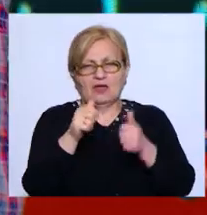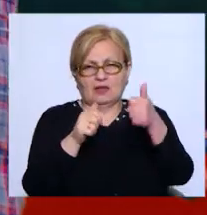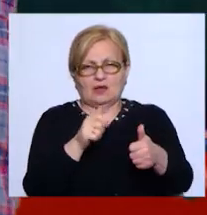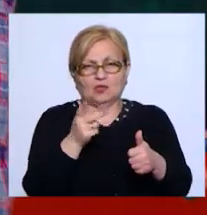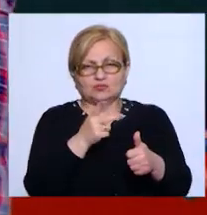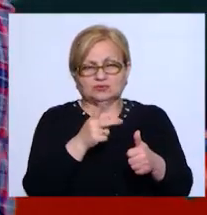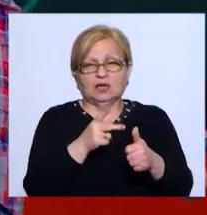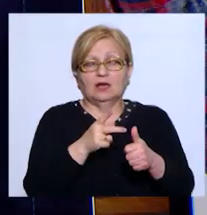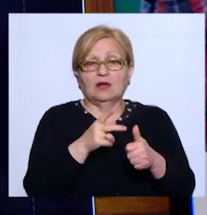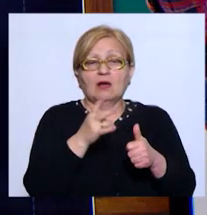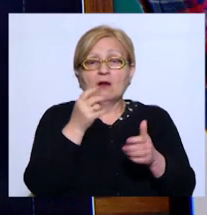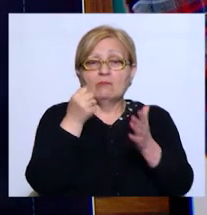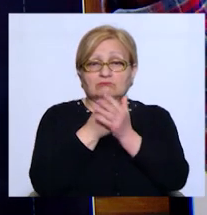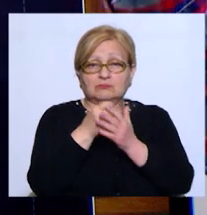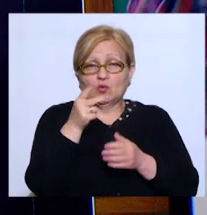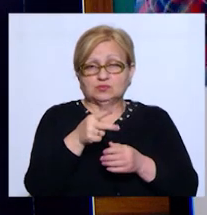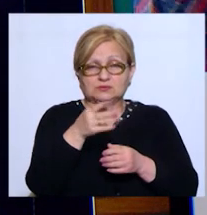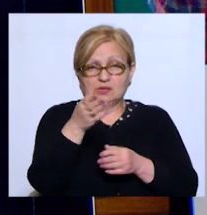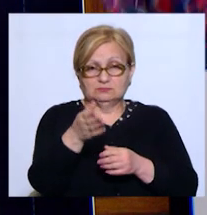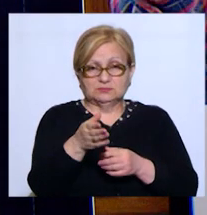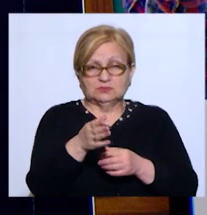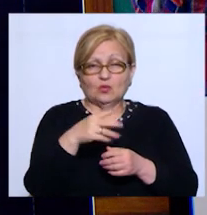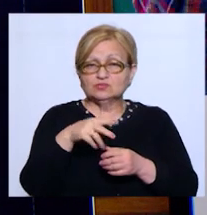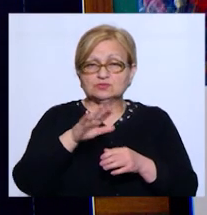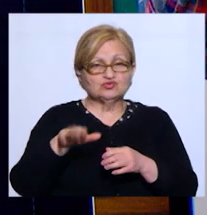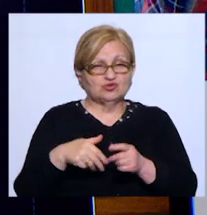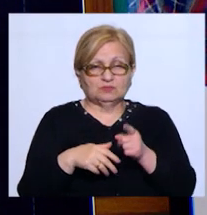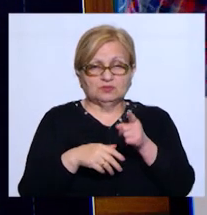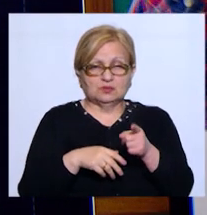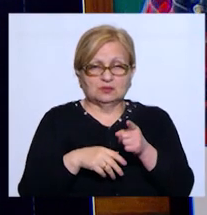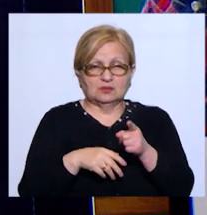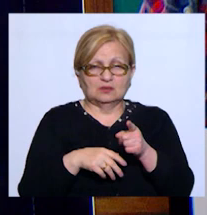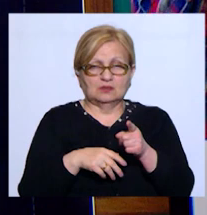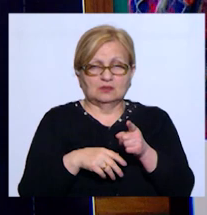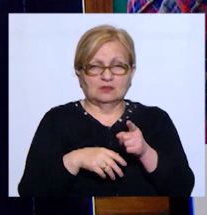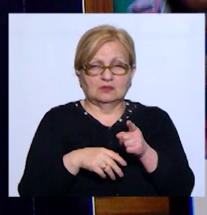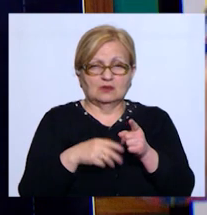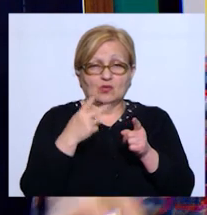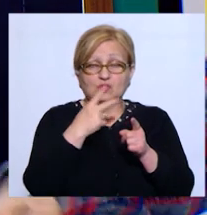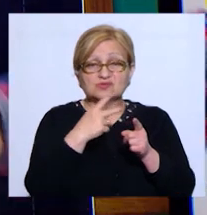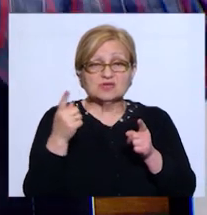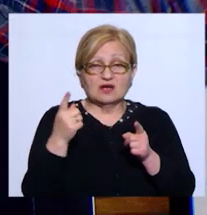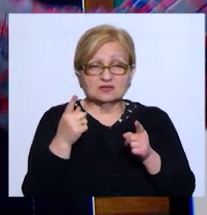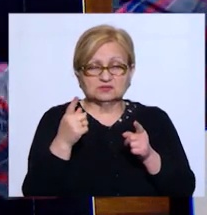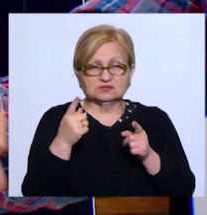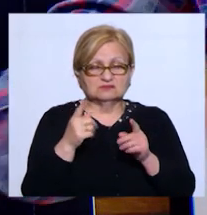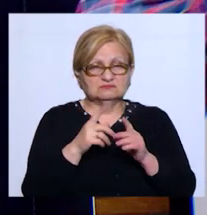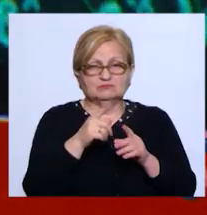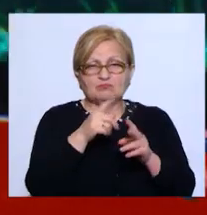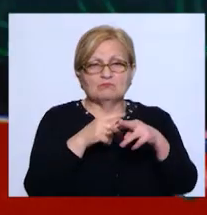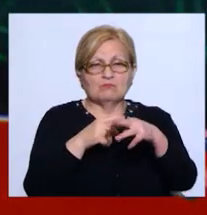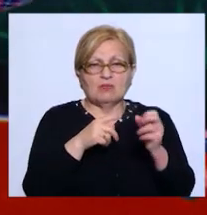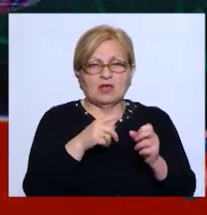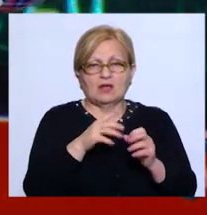მე-5-ი, მე-9-ი, მე-19-ი, მე-20-ი. 20-ის შემდეგ უკვე 21-დან დაწყებული, ხომ? უკვე ეს